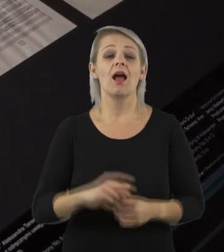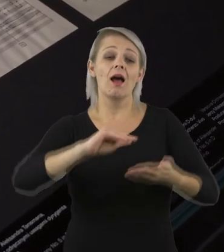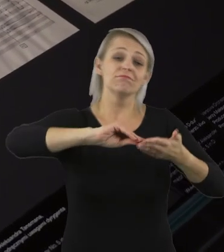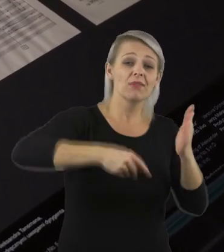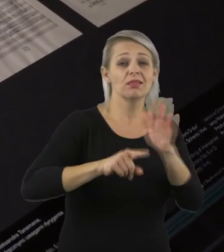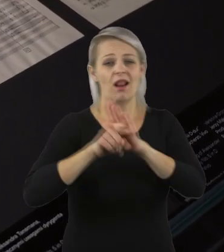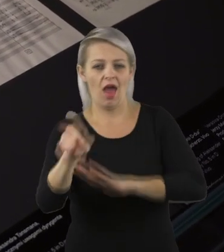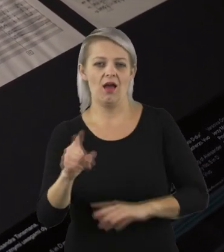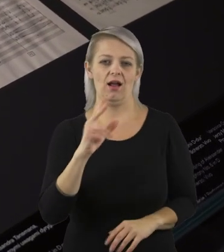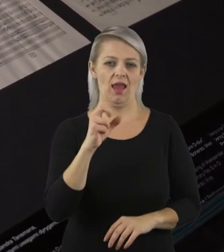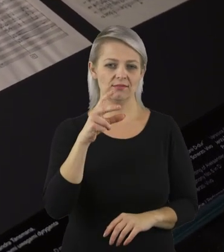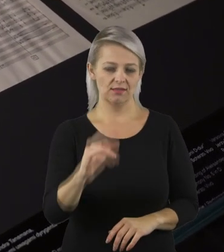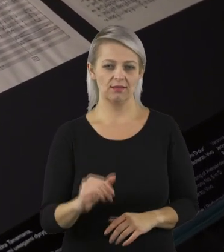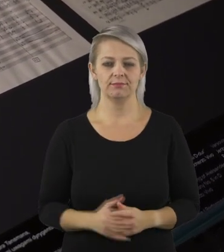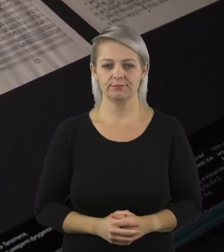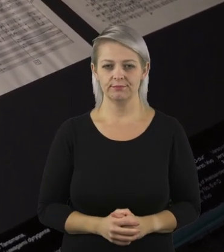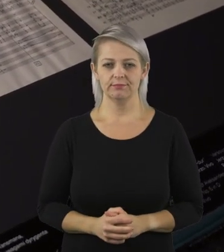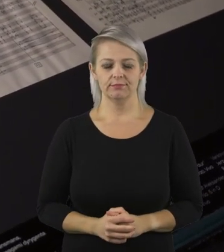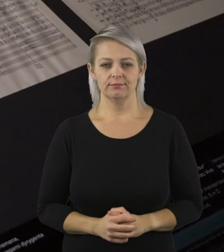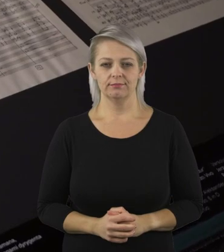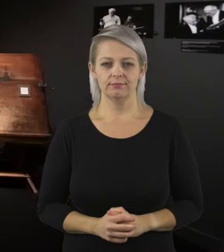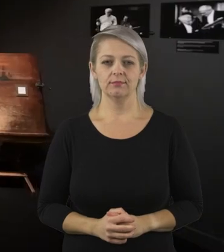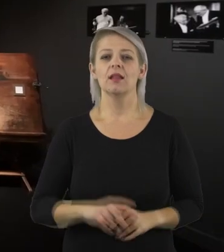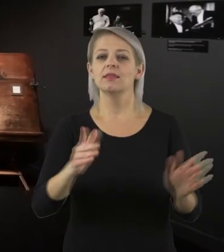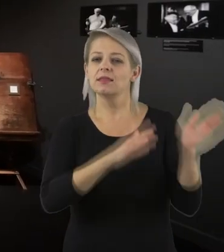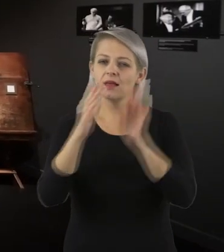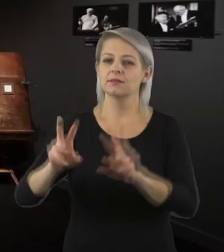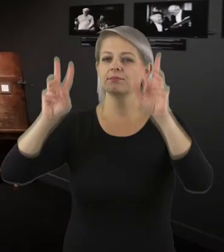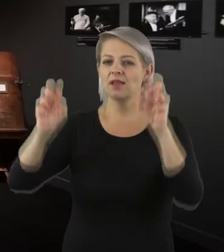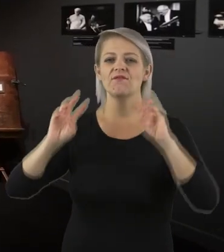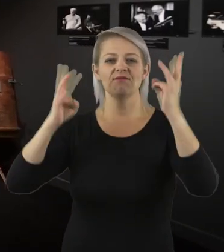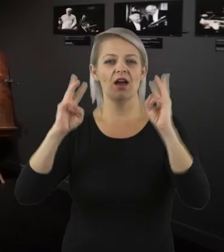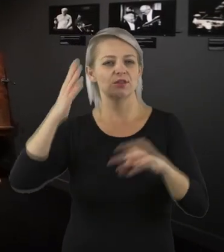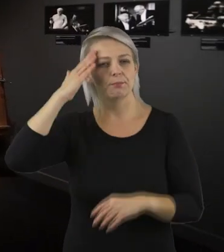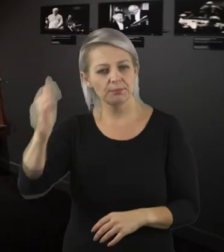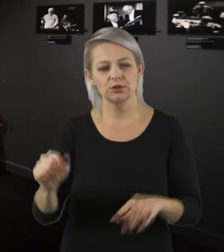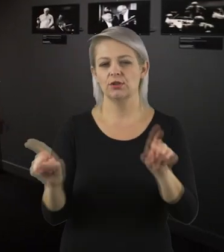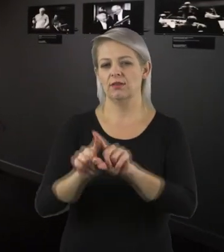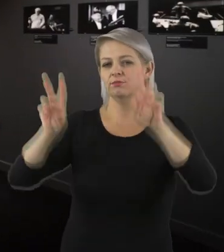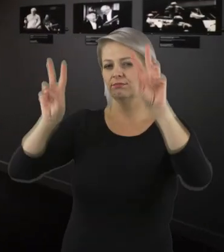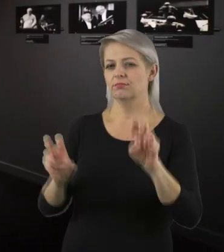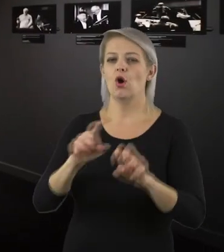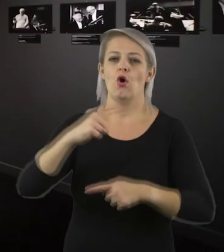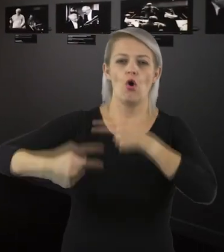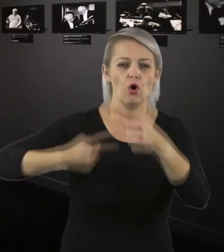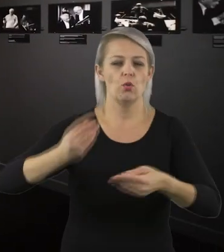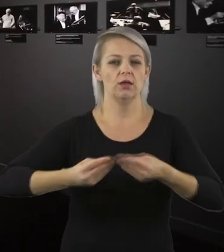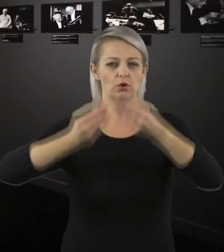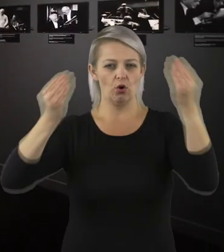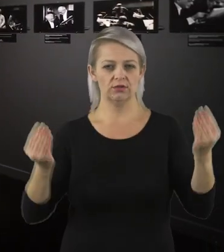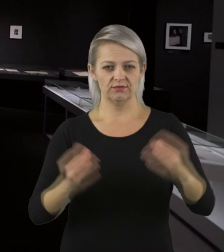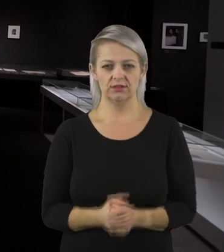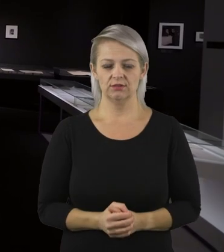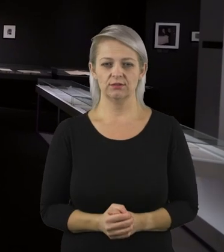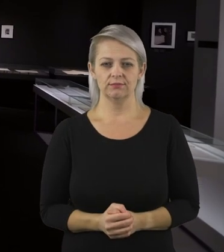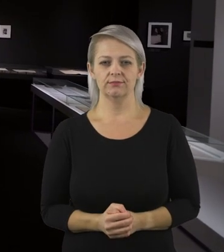z dedykacją dla Pawła Kleckiego. Kolejne sekcje W warsztacie mistrza oraz